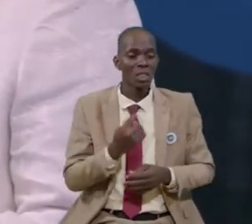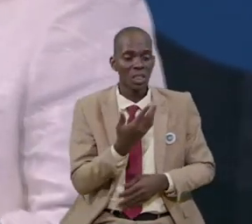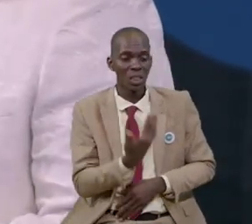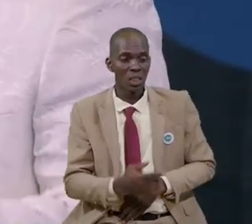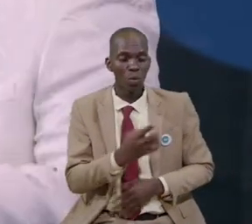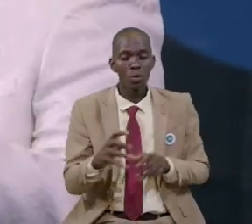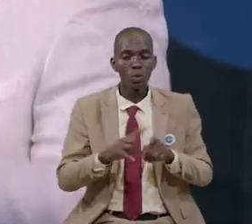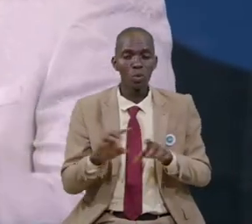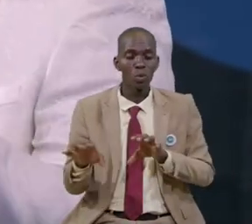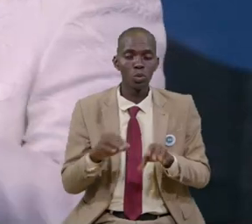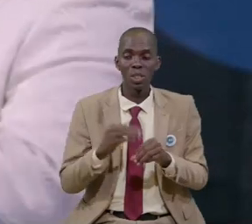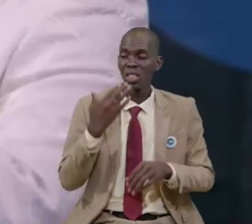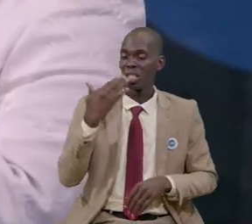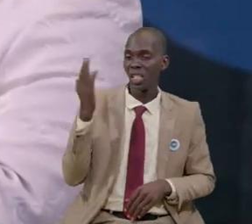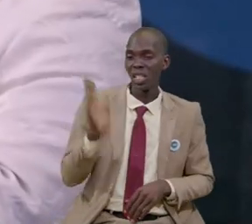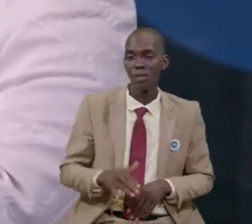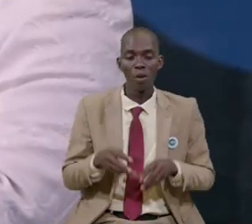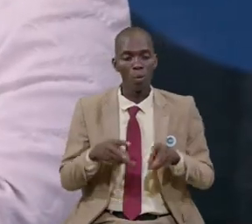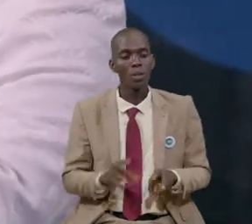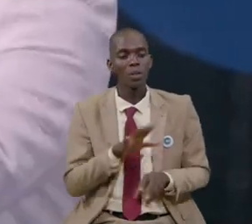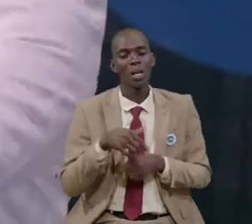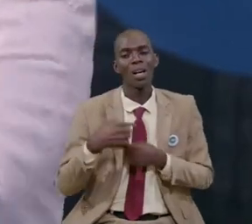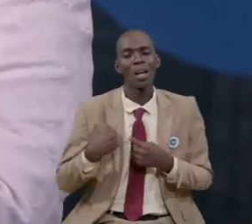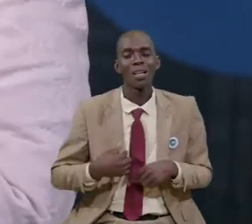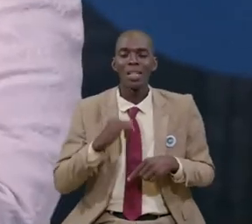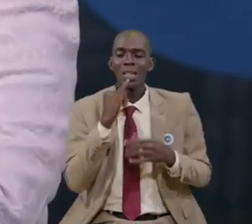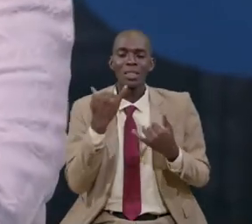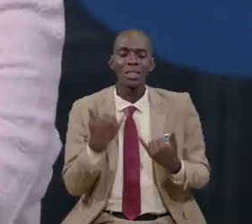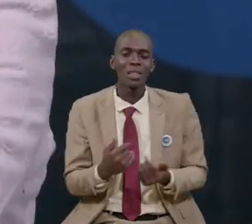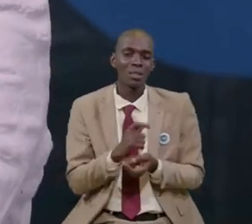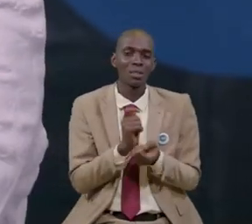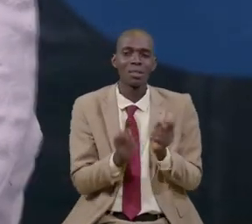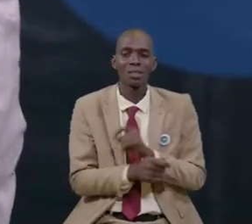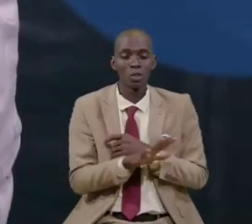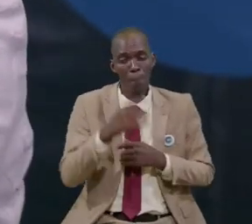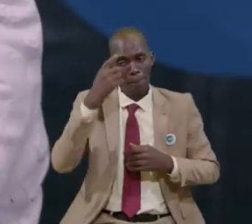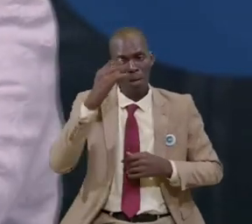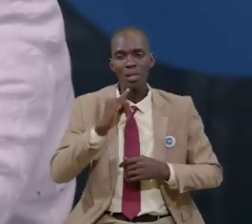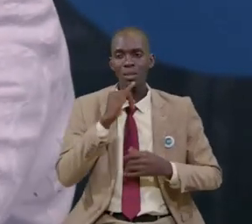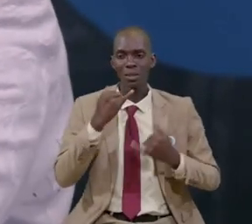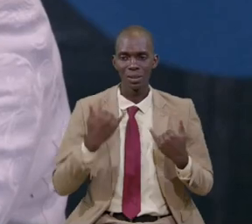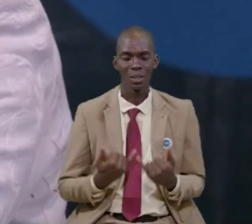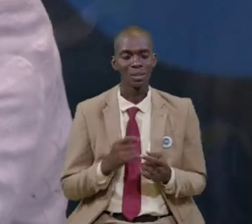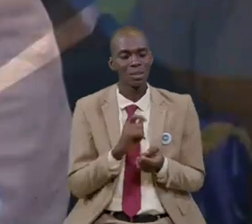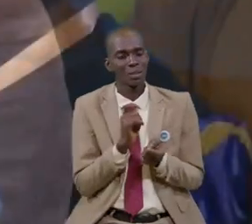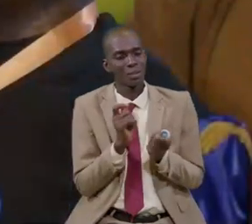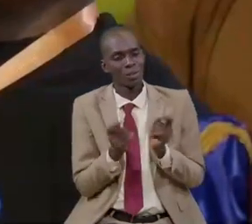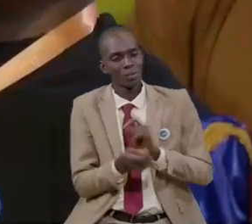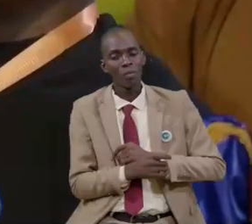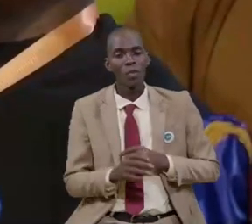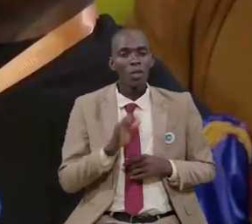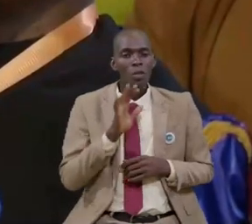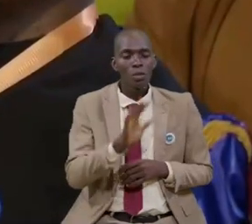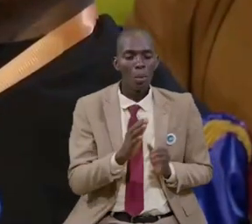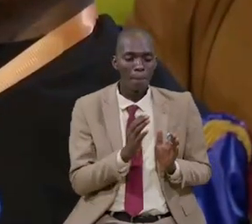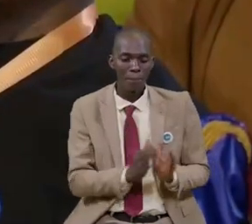mauvaise, votre cœur maintenant est changé, votre pensée est changée, votre proposition, tout a changé, vos